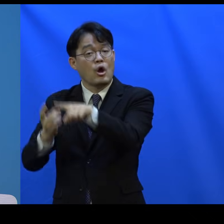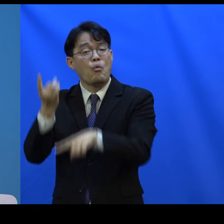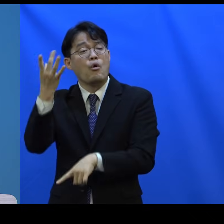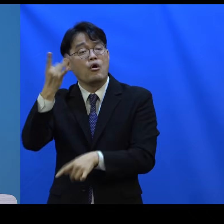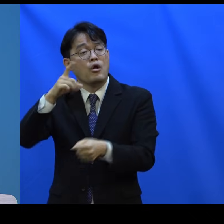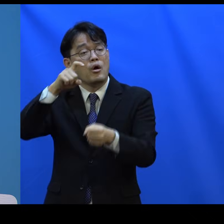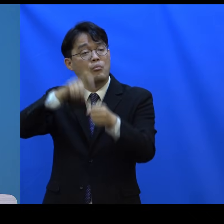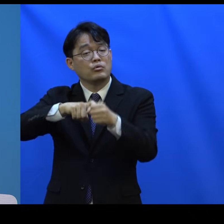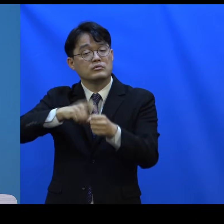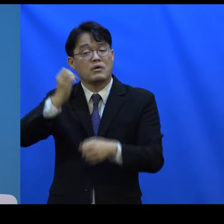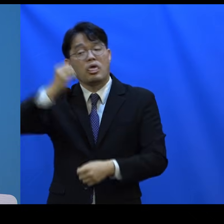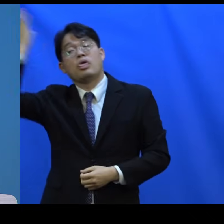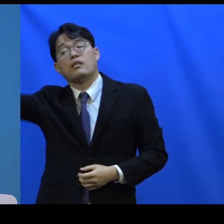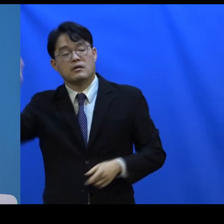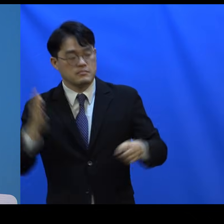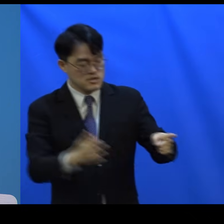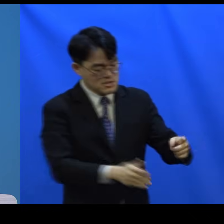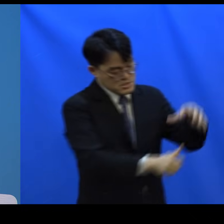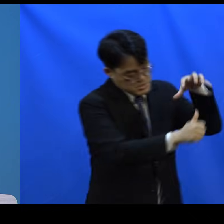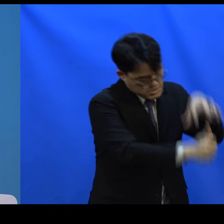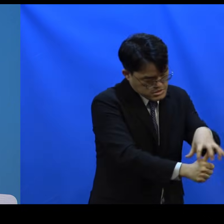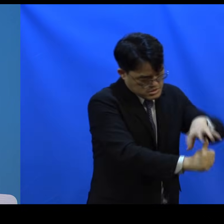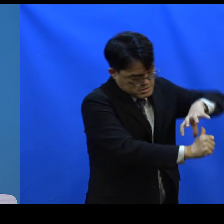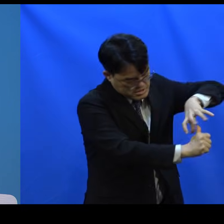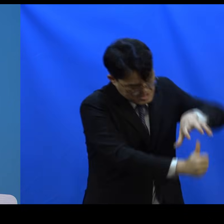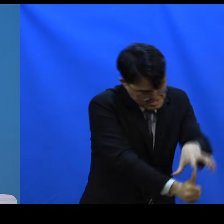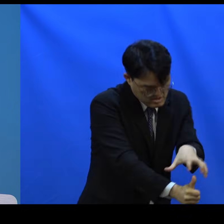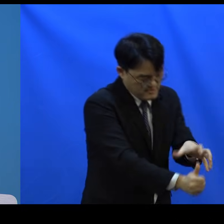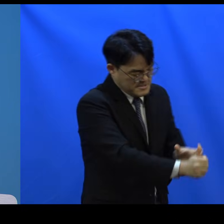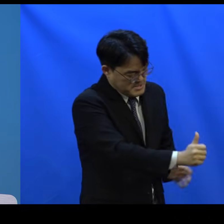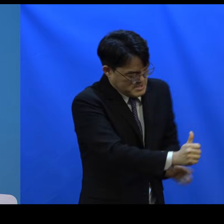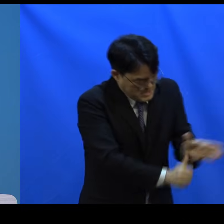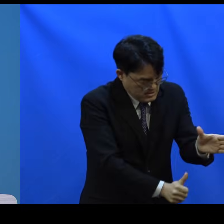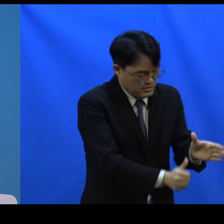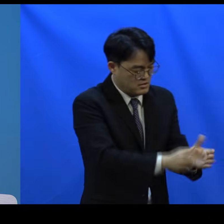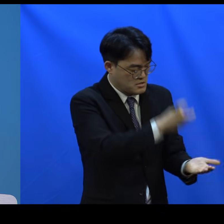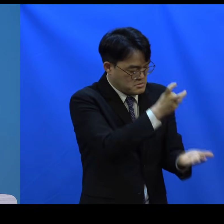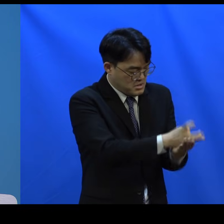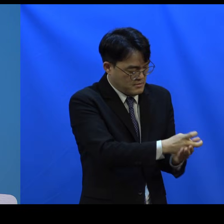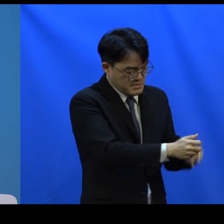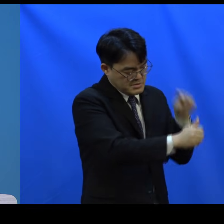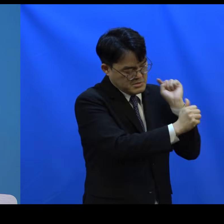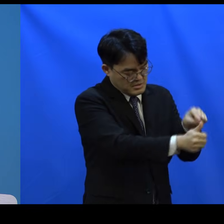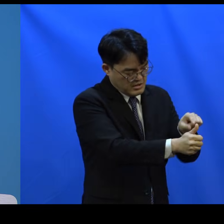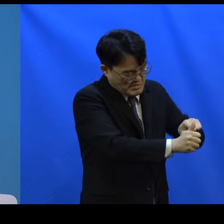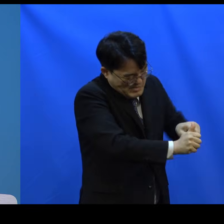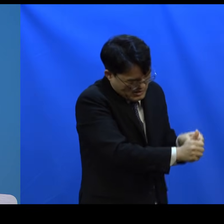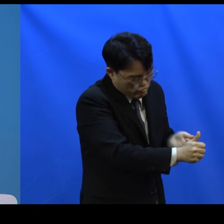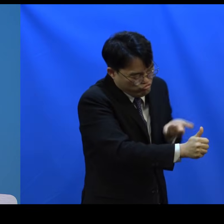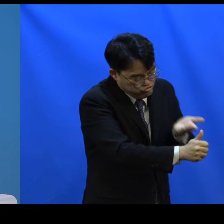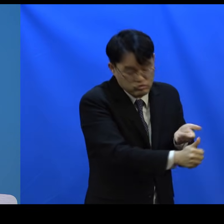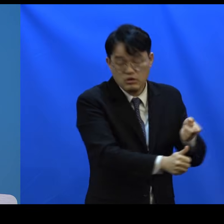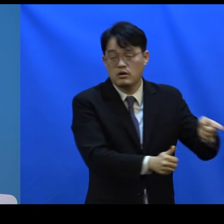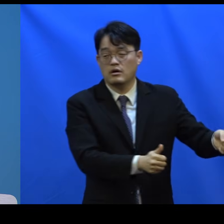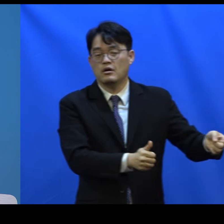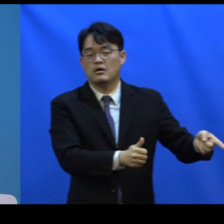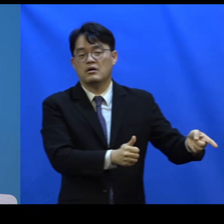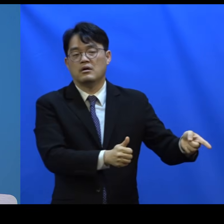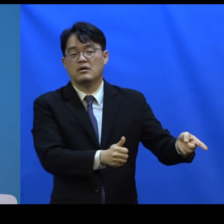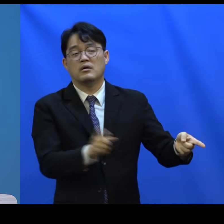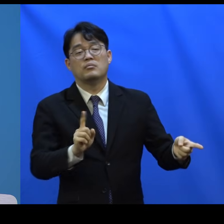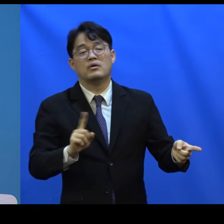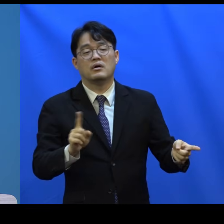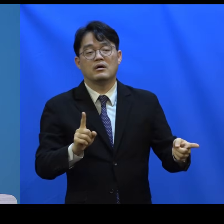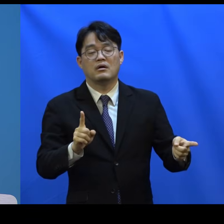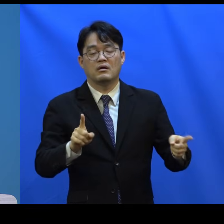위해 존재해요. 안식일도 사람을 위해 존재한다. 예수님이 그렇게 말씀하셨잖아요. 예. 여러분, 주님은